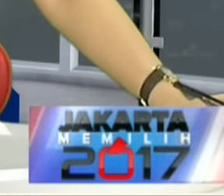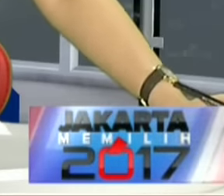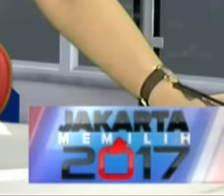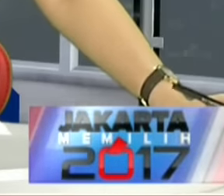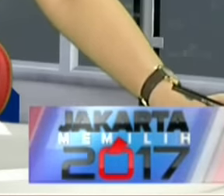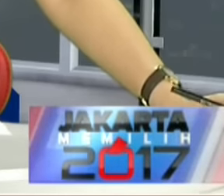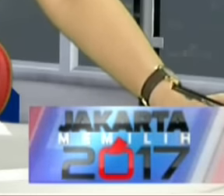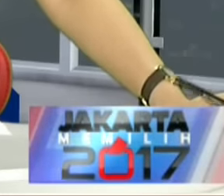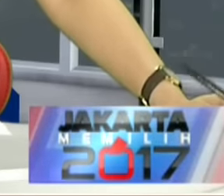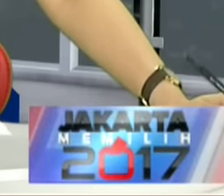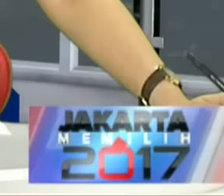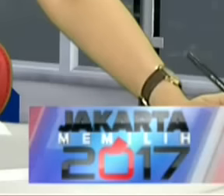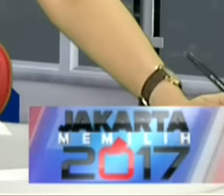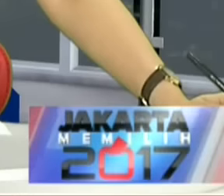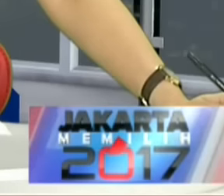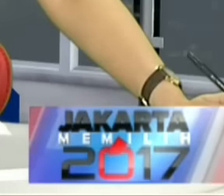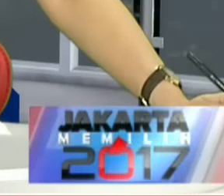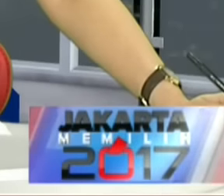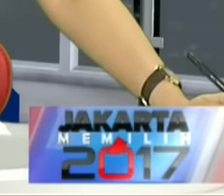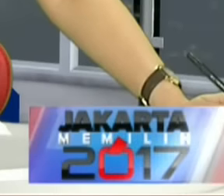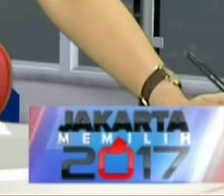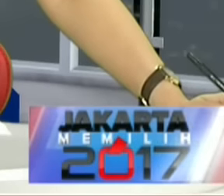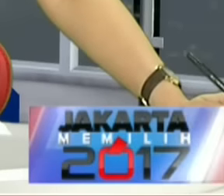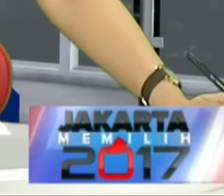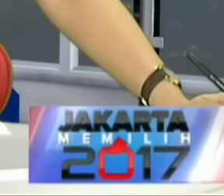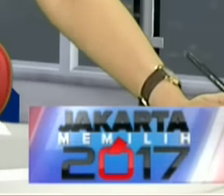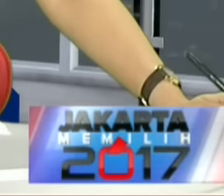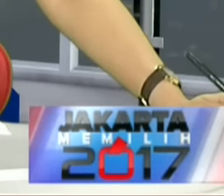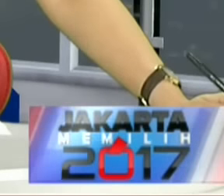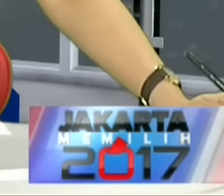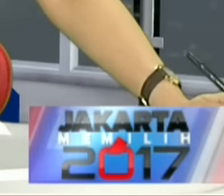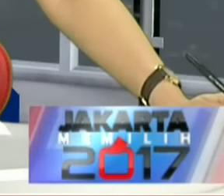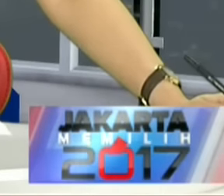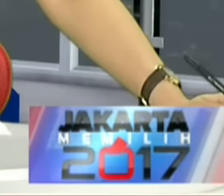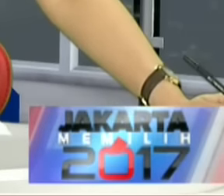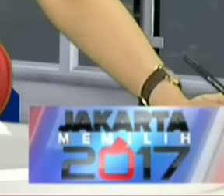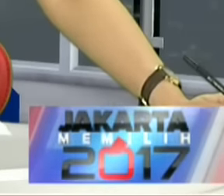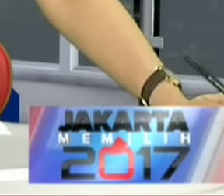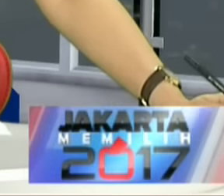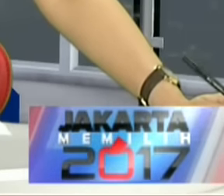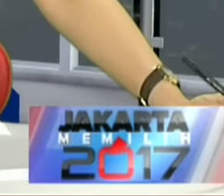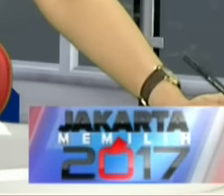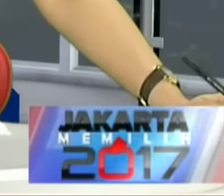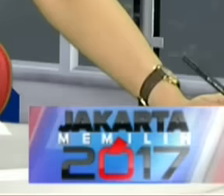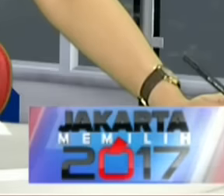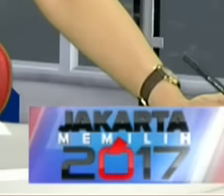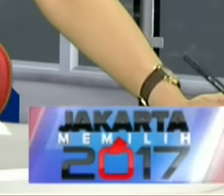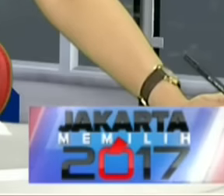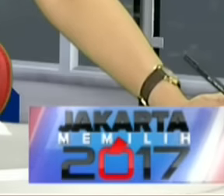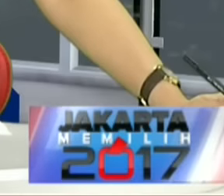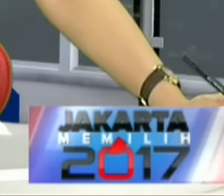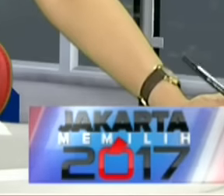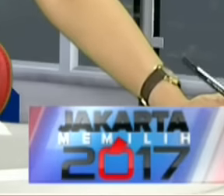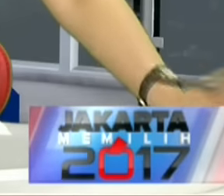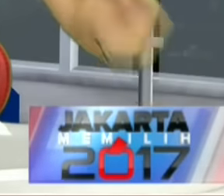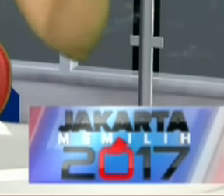sampai memanas begitu ya, tapi paling tidak kita akan menghadirkan nanti bagaimana analisa dan siapakah yang kemudian unggul dalam debat